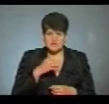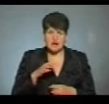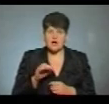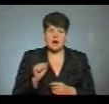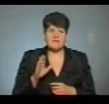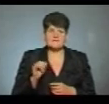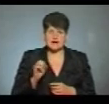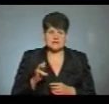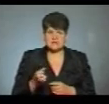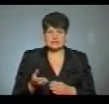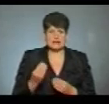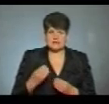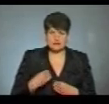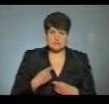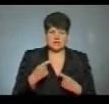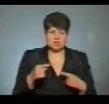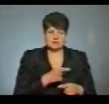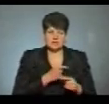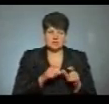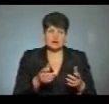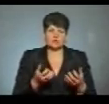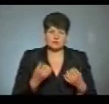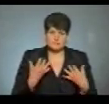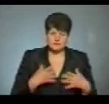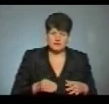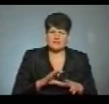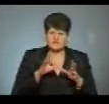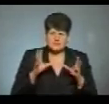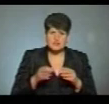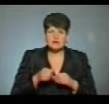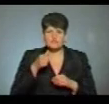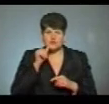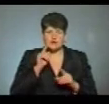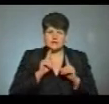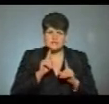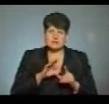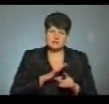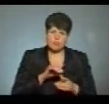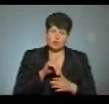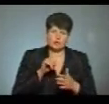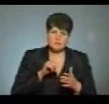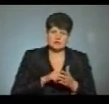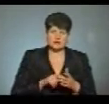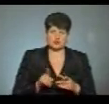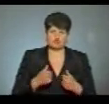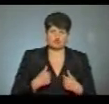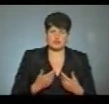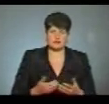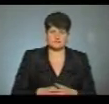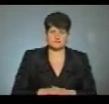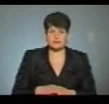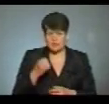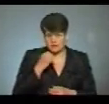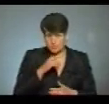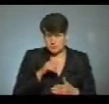дали, хоч інші медичні заклади отримали. І взагалі, чи вчора на сесії піднімалося запитання щодо нас? Дякую